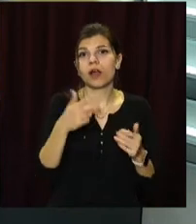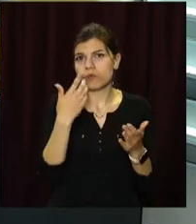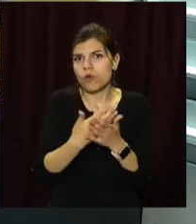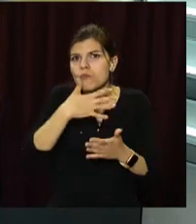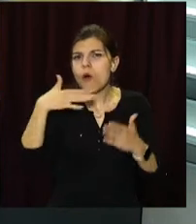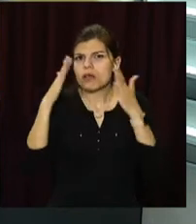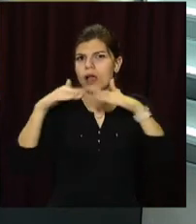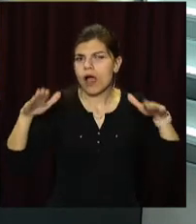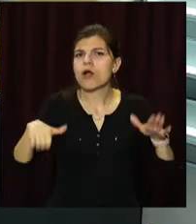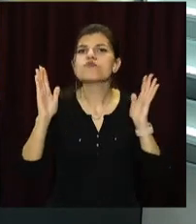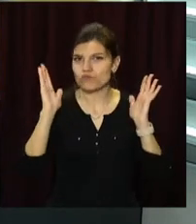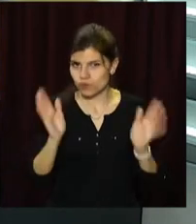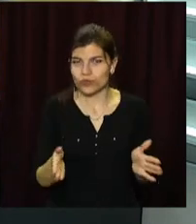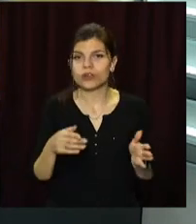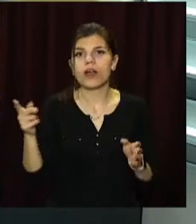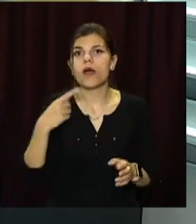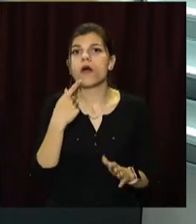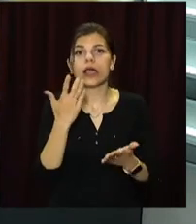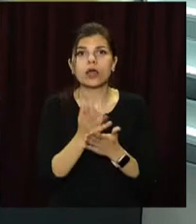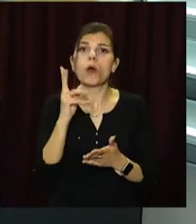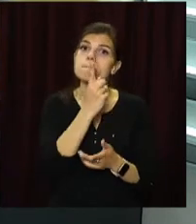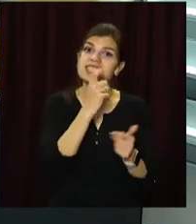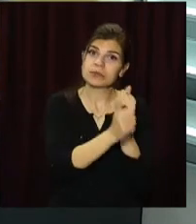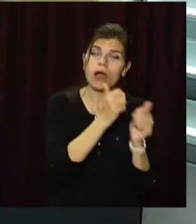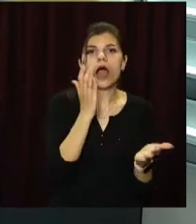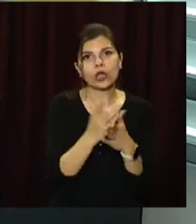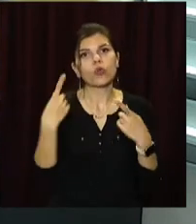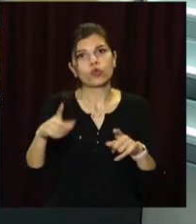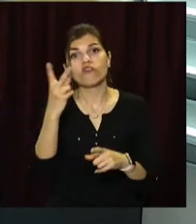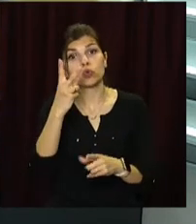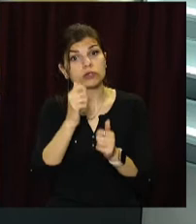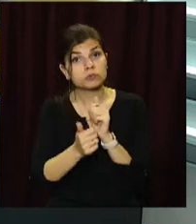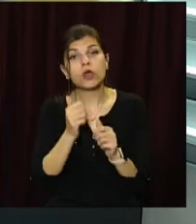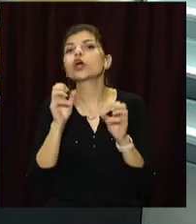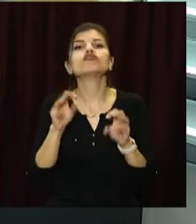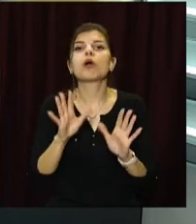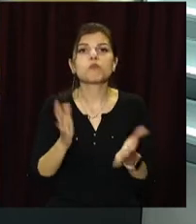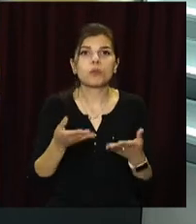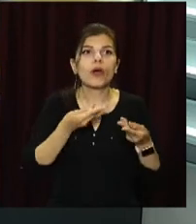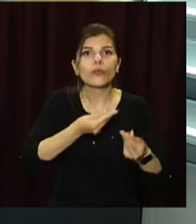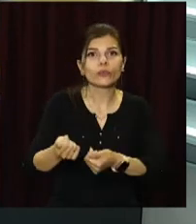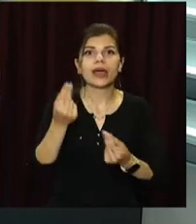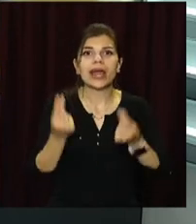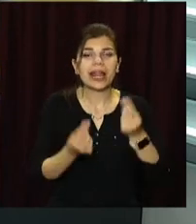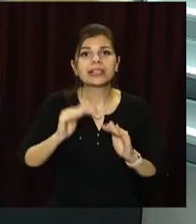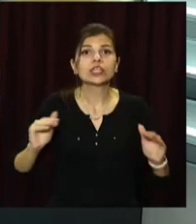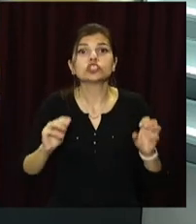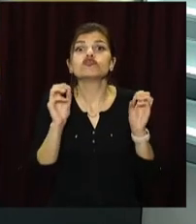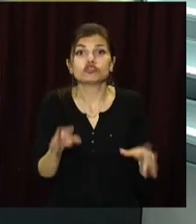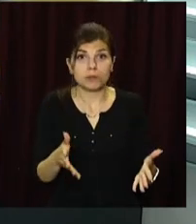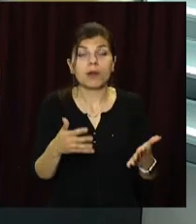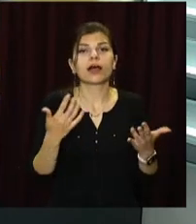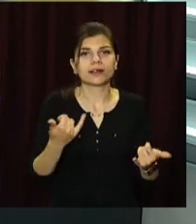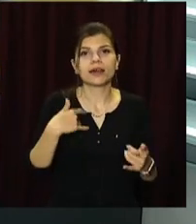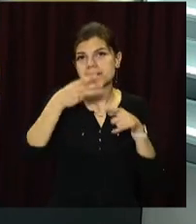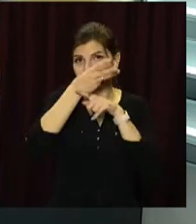30. Частина з них працюватиме в першу зміну, інша – у другу. Чим зацікавлюватимуть та як розважатимуть дітлахів, з'ясовувала